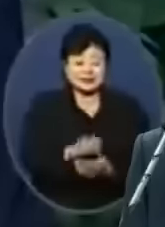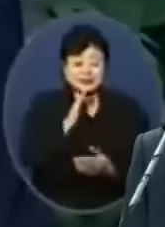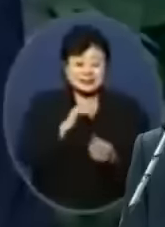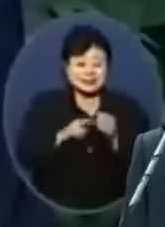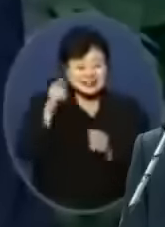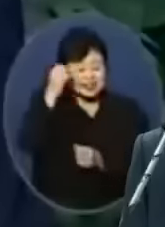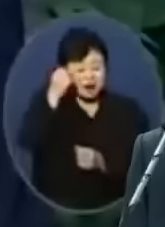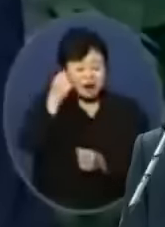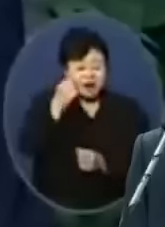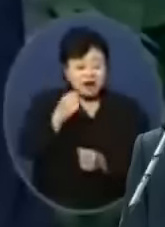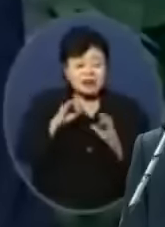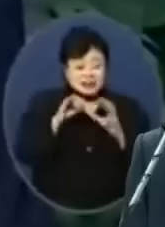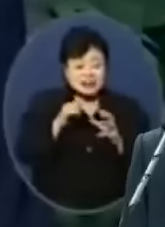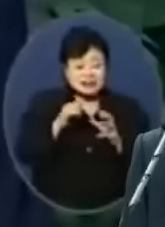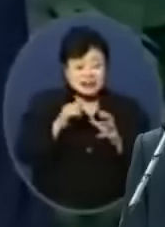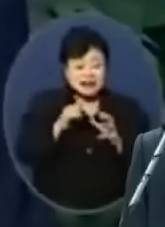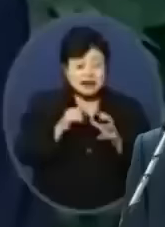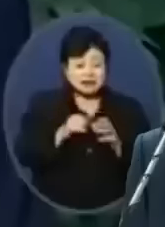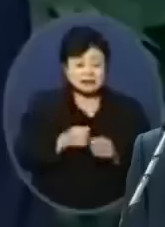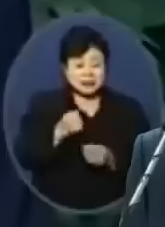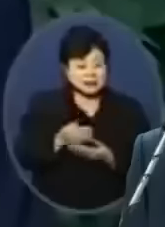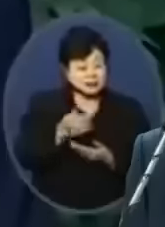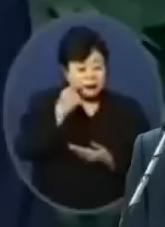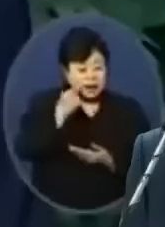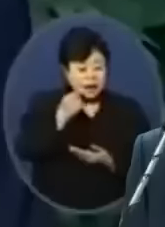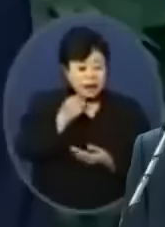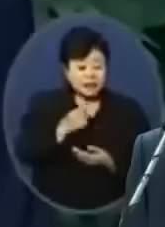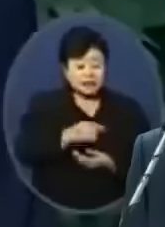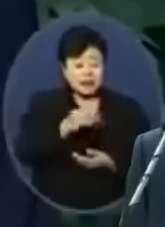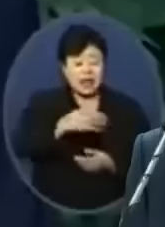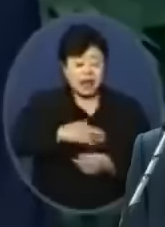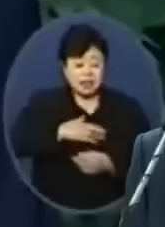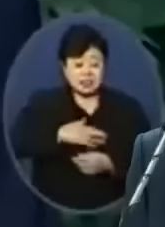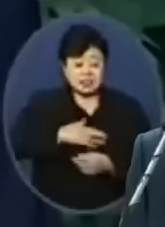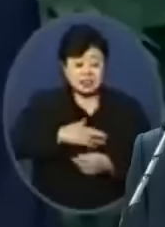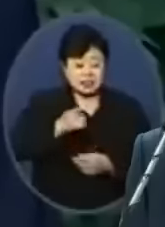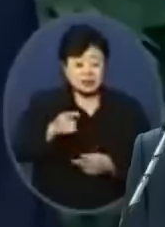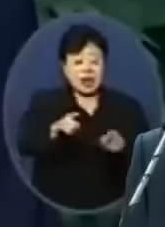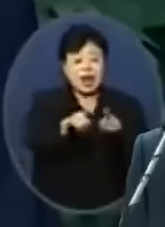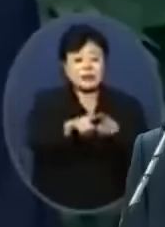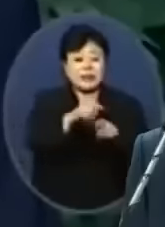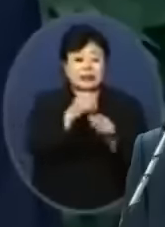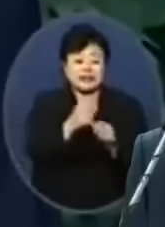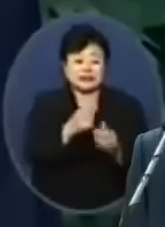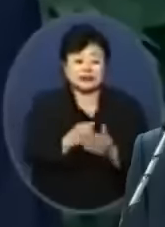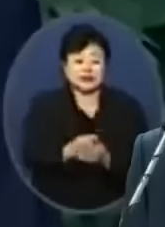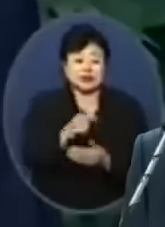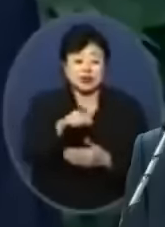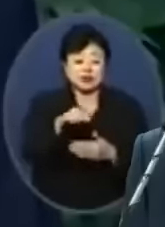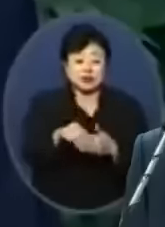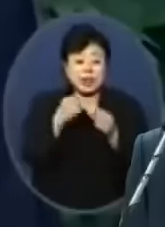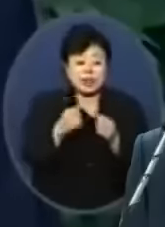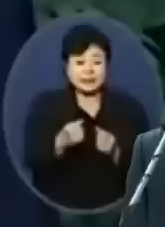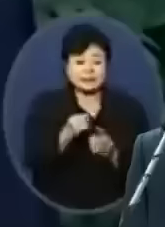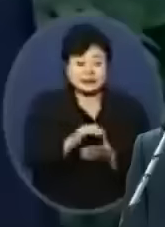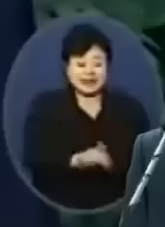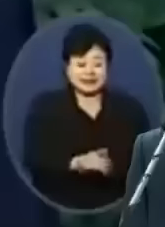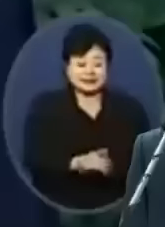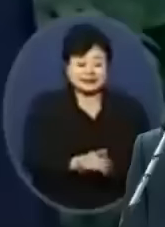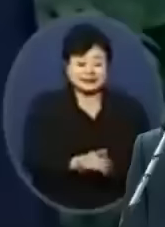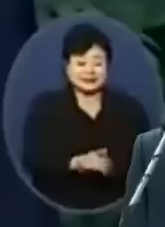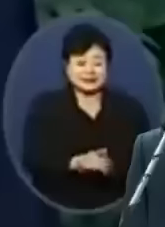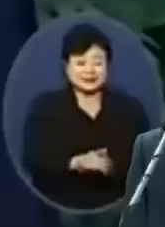진리의 영이라 세상은 능히 죄를 받지 못하나 너희는 죄를 아느니 그는 너와 함께 계시며 너희 속에 계시겠습니다 그 말인